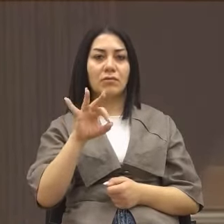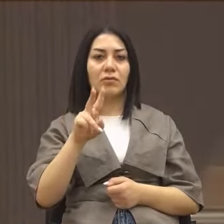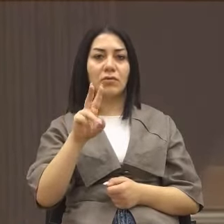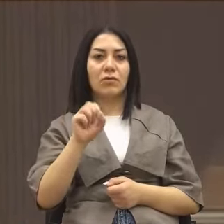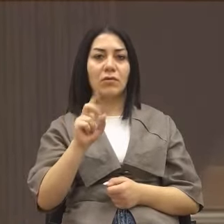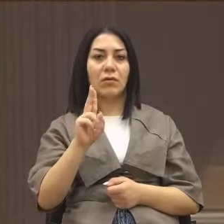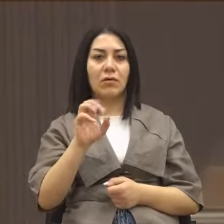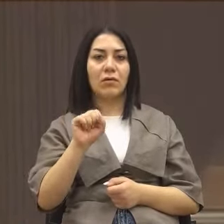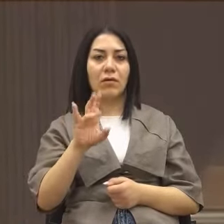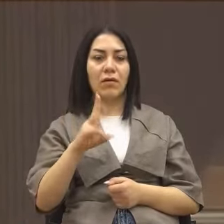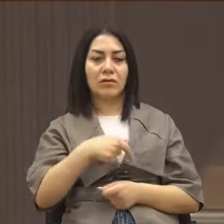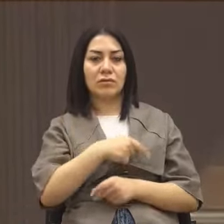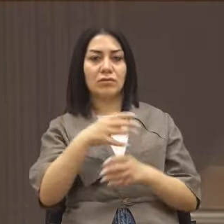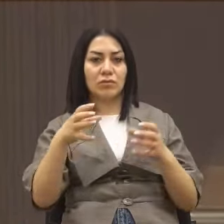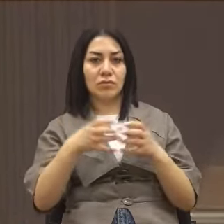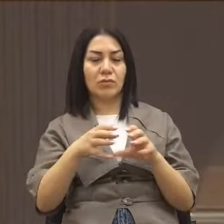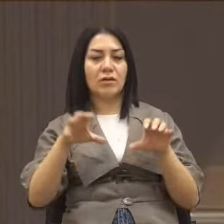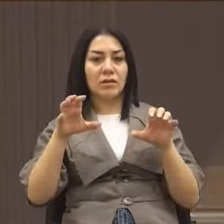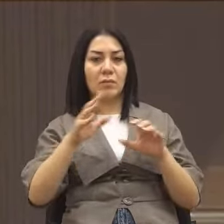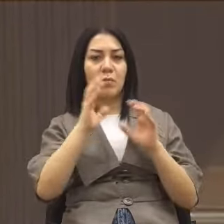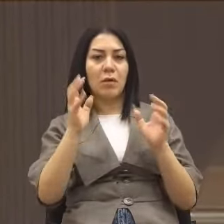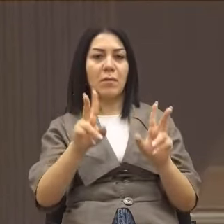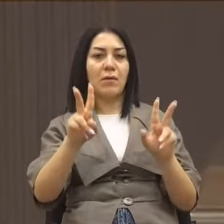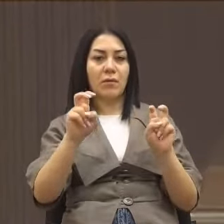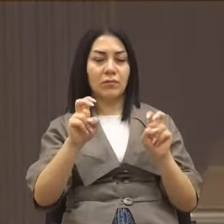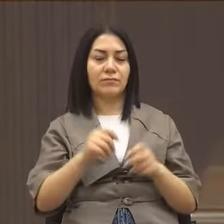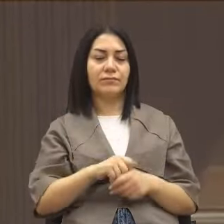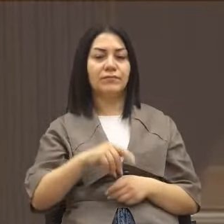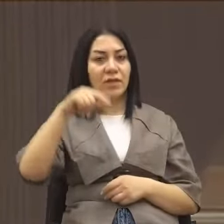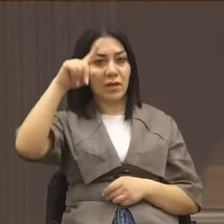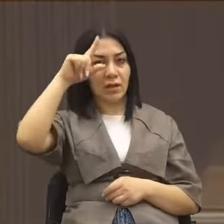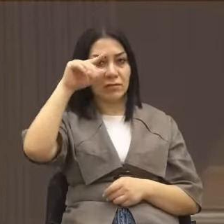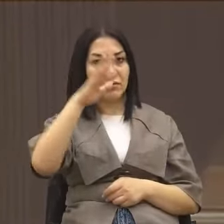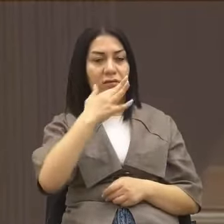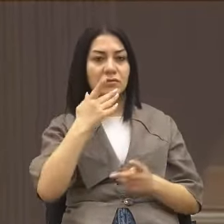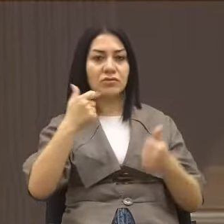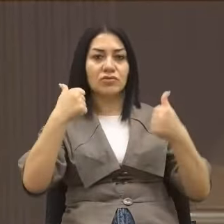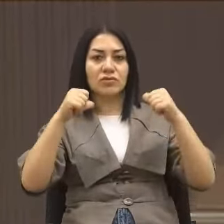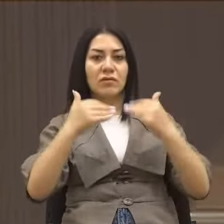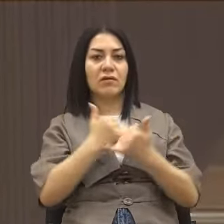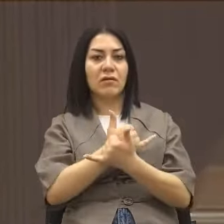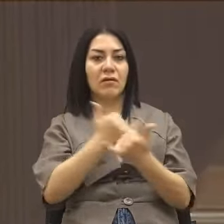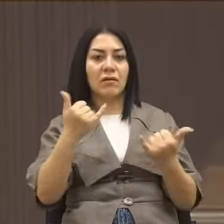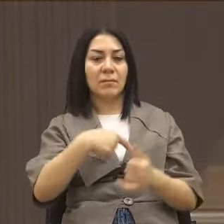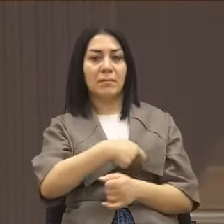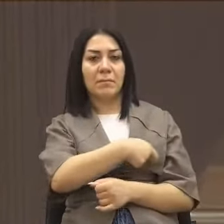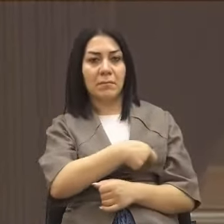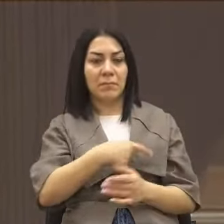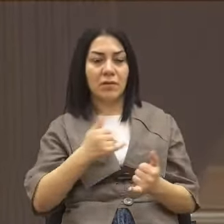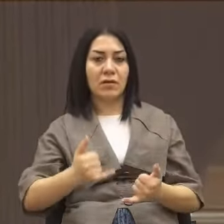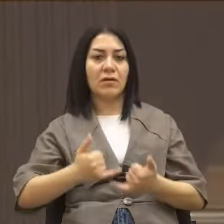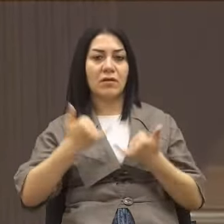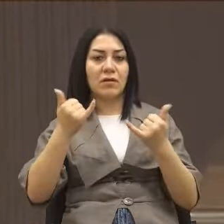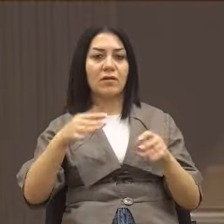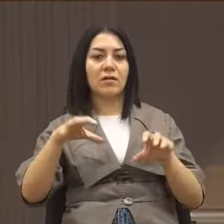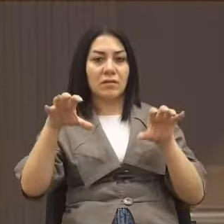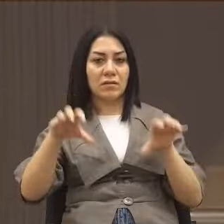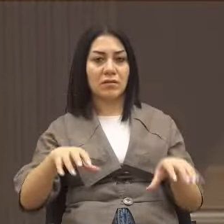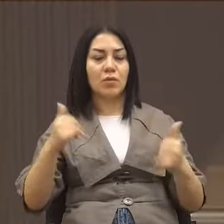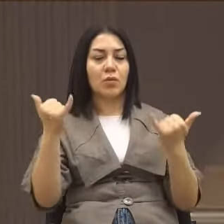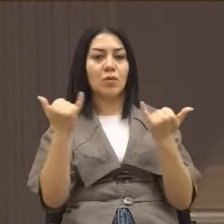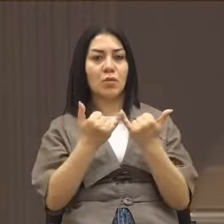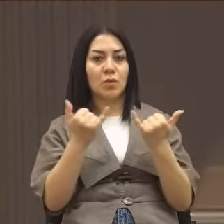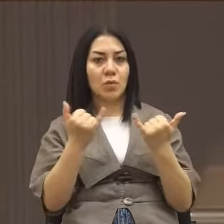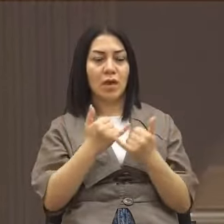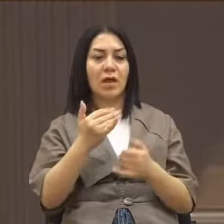Հայաստանի Հանրապետության ազգային ժողովի հարգելի պատգամավորներ, հարգելի նախագահող, հյուրեր,